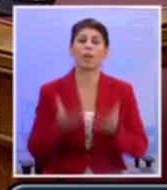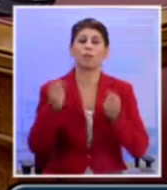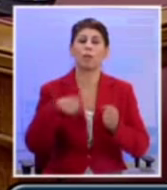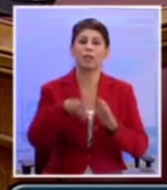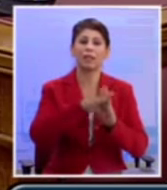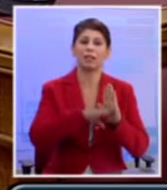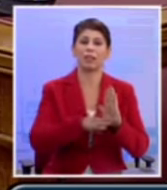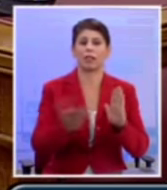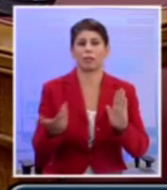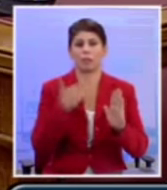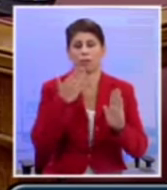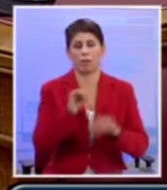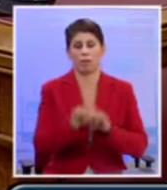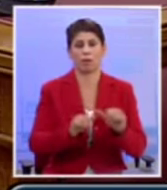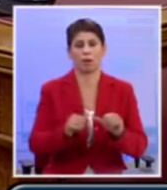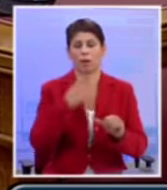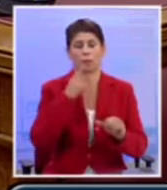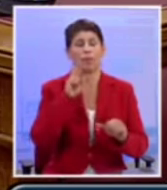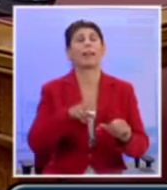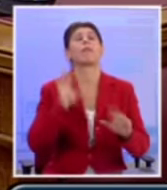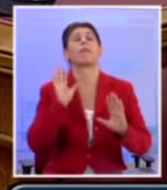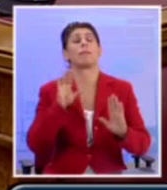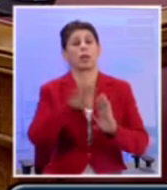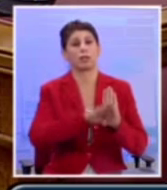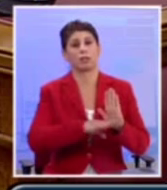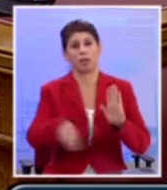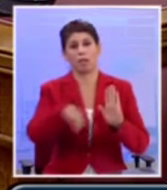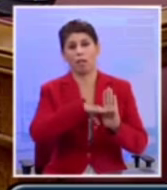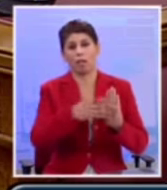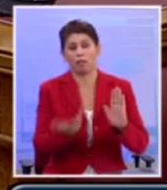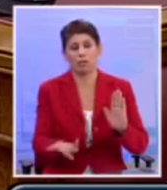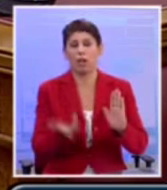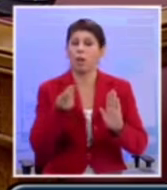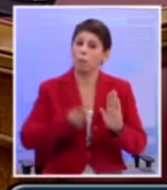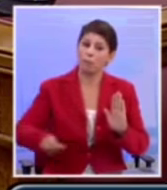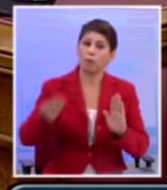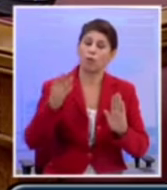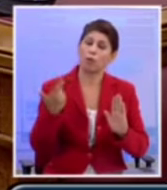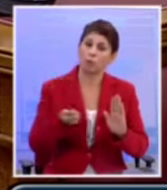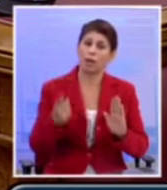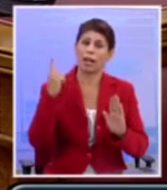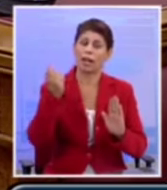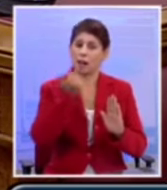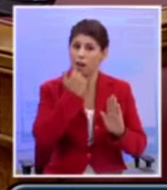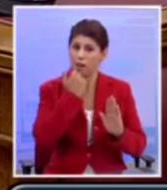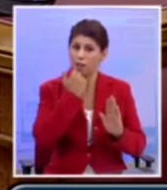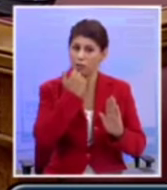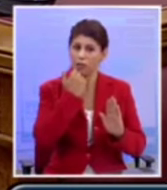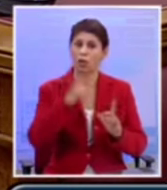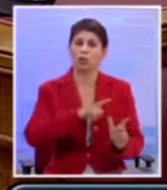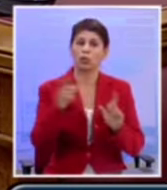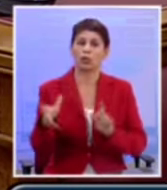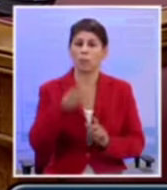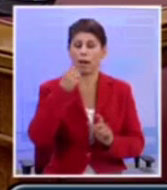καταστατική διάταξη. Δεν μπορεί το Ταμείο να θέλει τυφλή και να αγνοήσει αυτή την καταστατική διάταξη. Πολύ περισσότερο που έκανε το λάθος το Μάιο